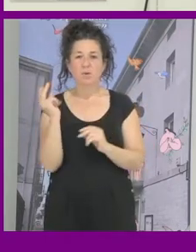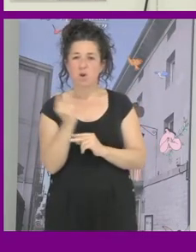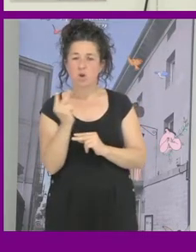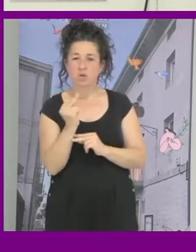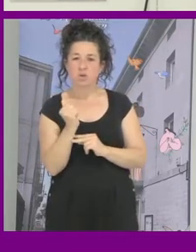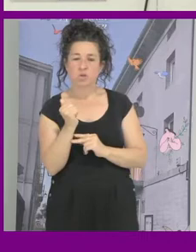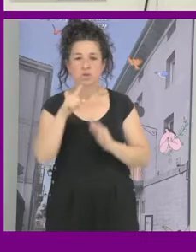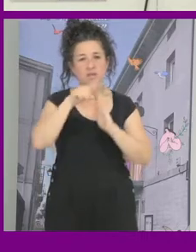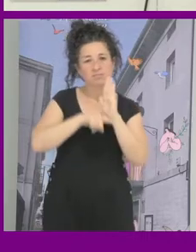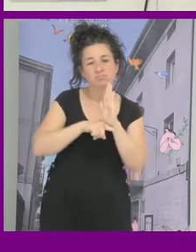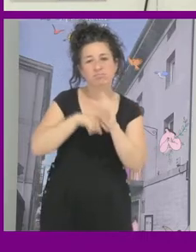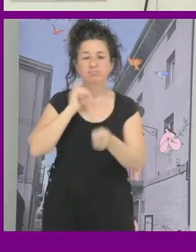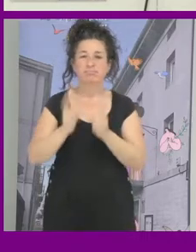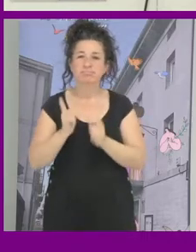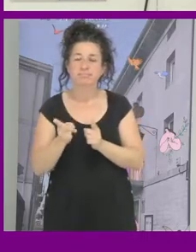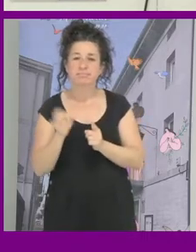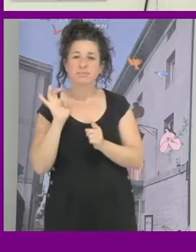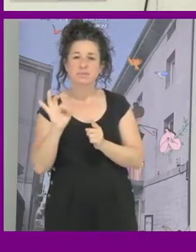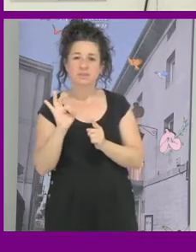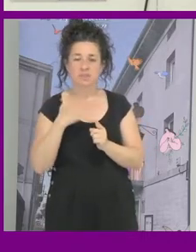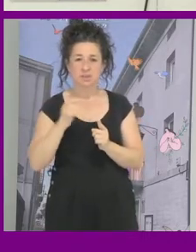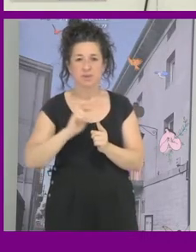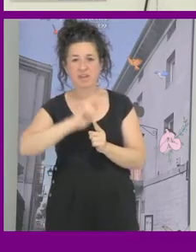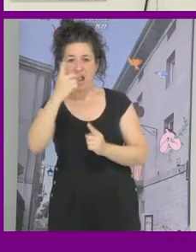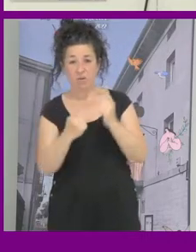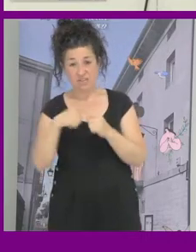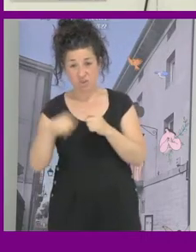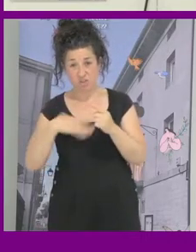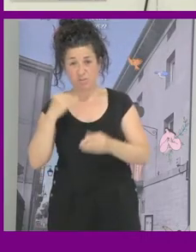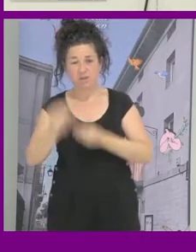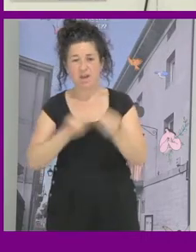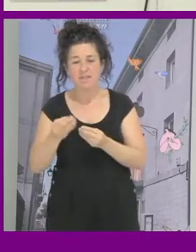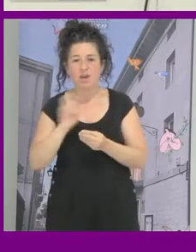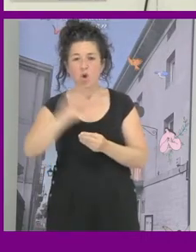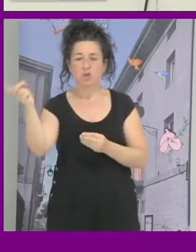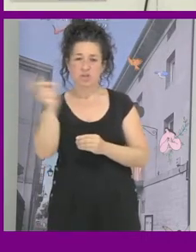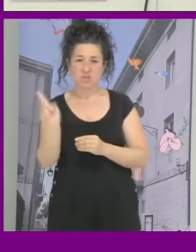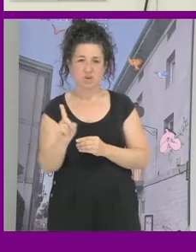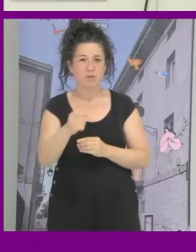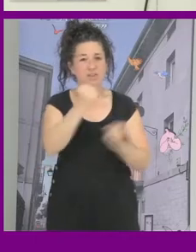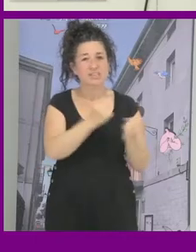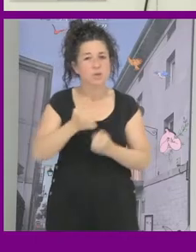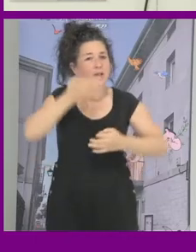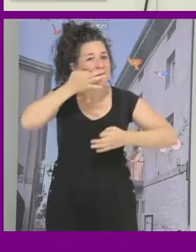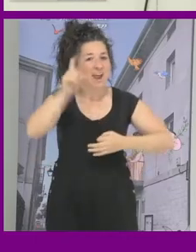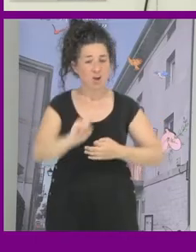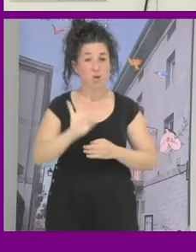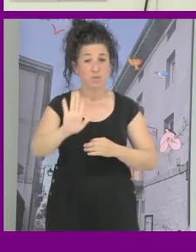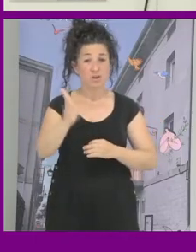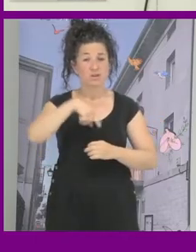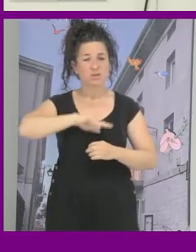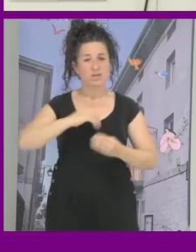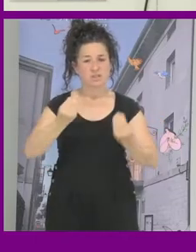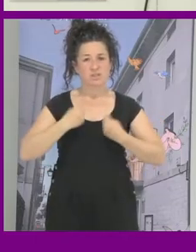arabera, zenbait autu egin daiteke eta beste zenbait ez. Instituzio horiek ez dira errealitatea, baina gure bizitza